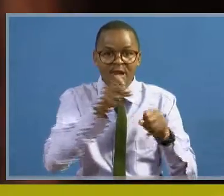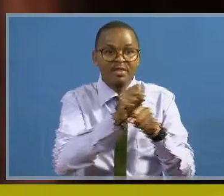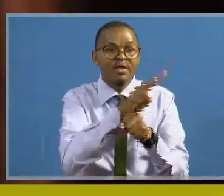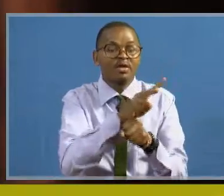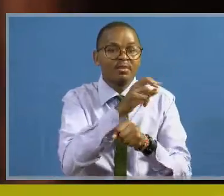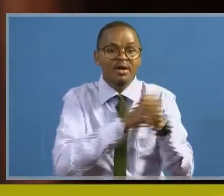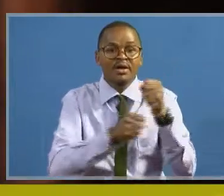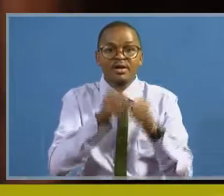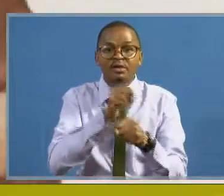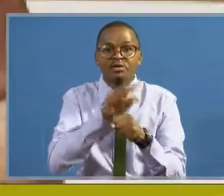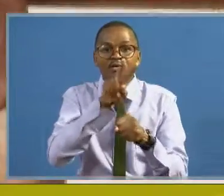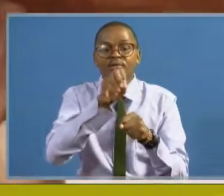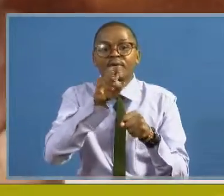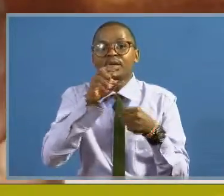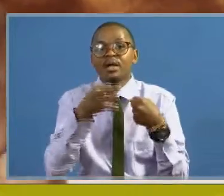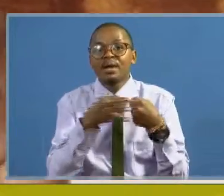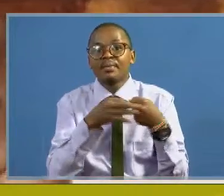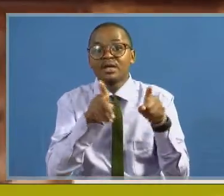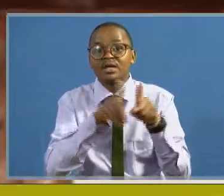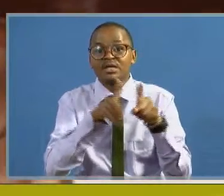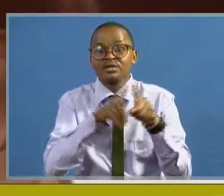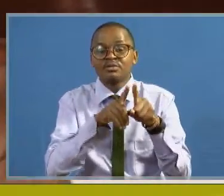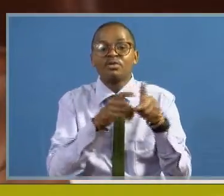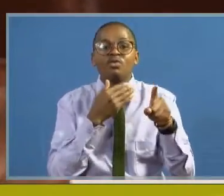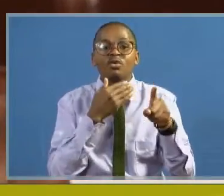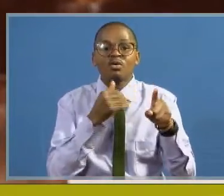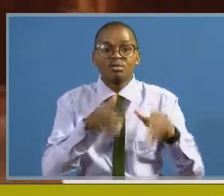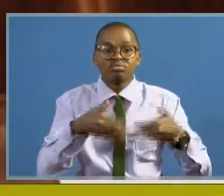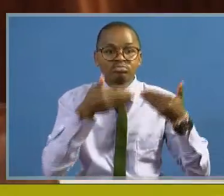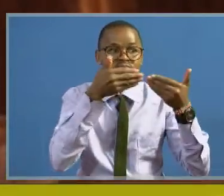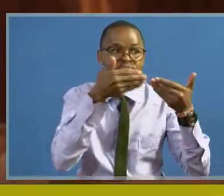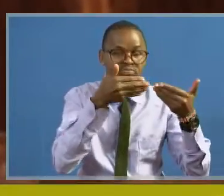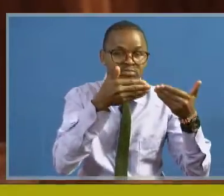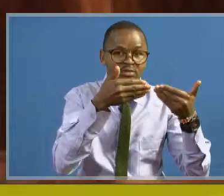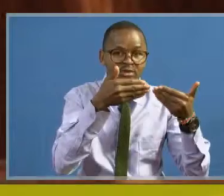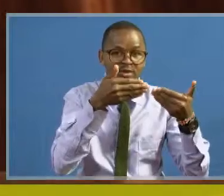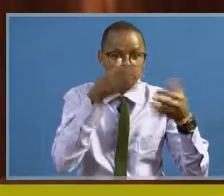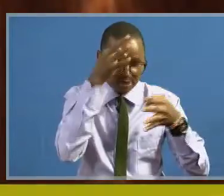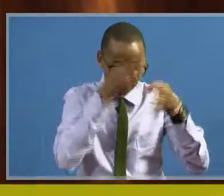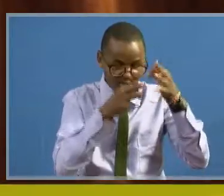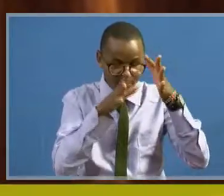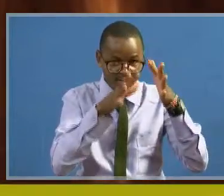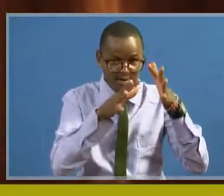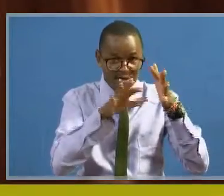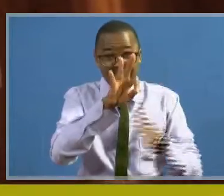mwaka 2018. Upande wa mashtaka unalenga kuwasilisha mashahidi zaidi ya